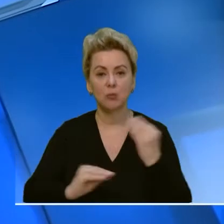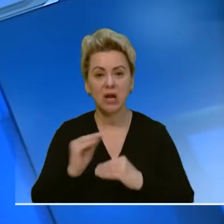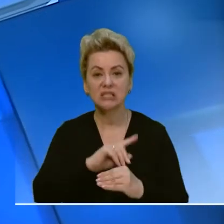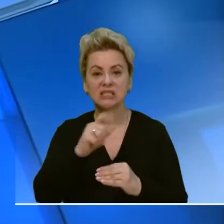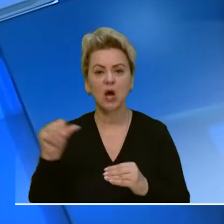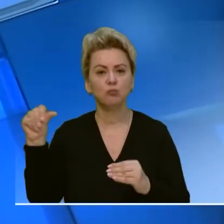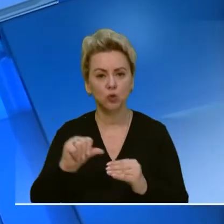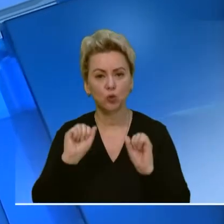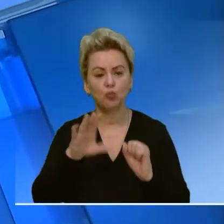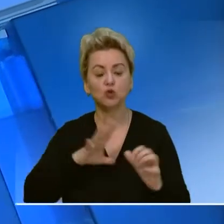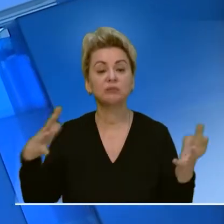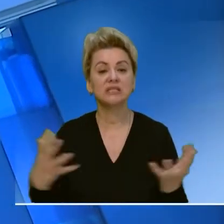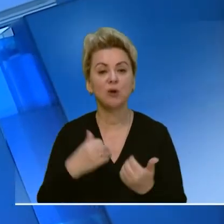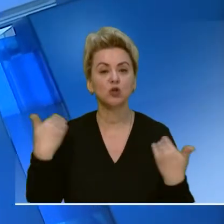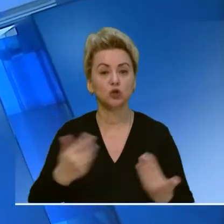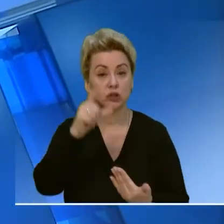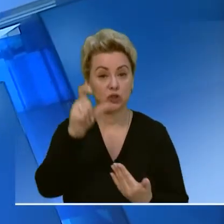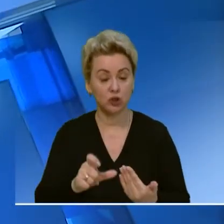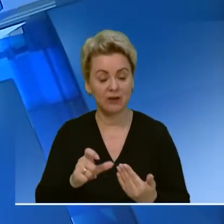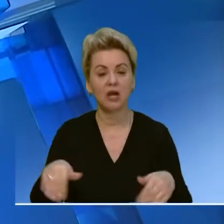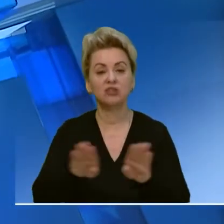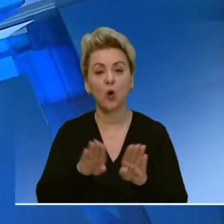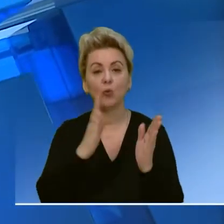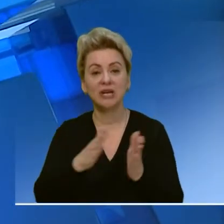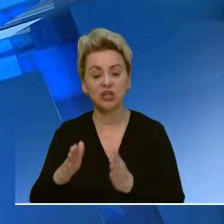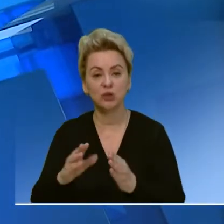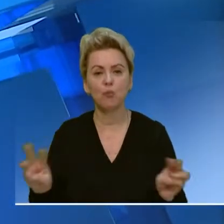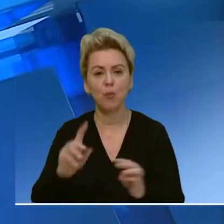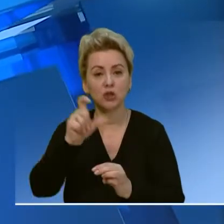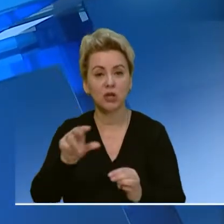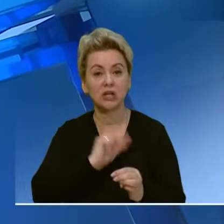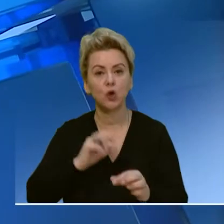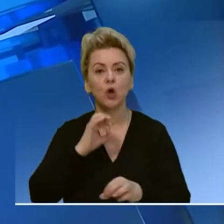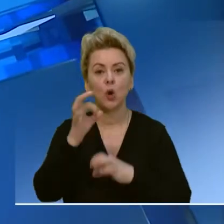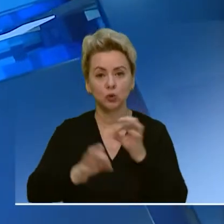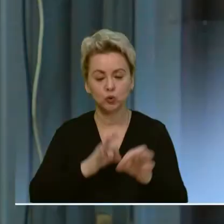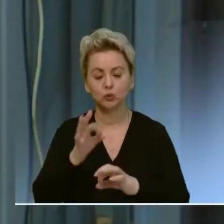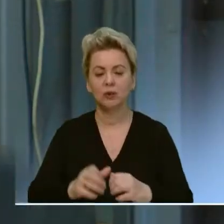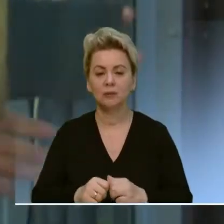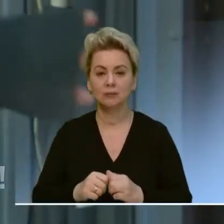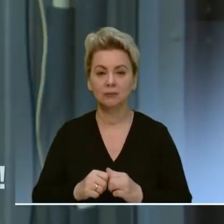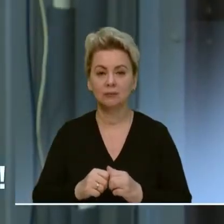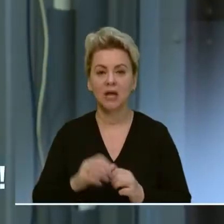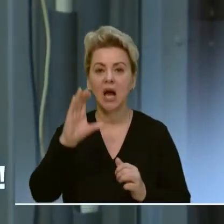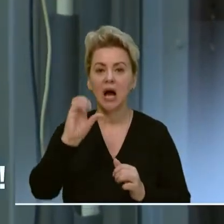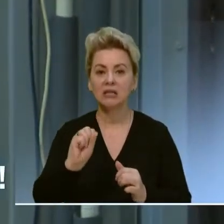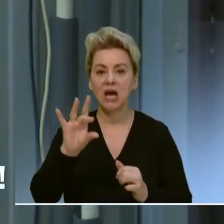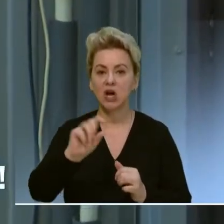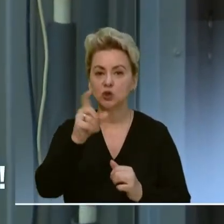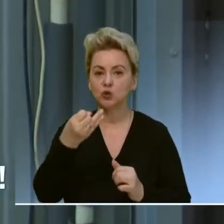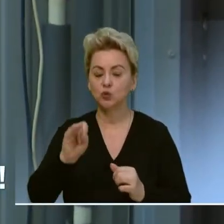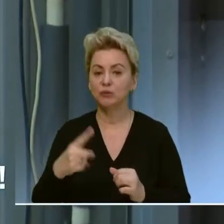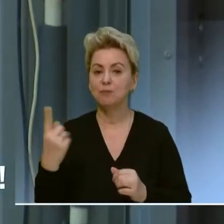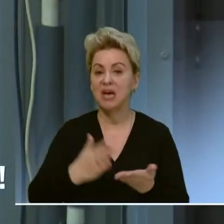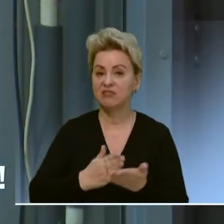за минуту, и, быть может, спасти жизнь человека. В таком режиме донские пожарные работают круглые сутки. Александр Разумный –